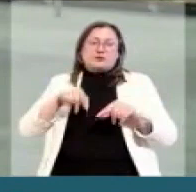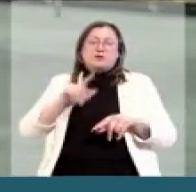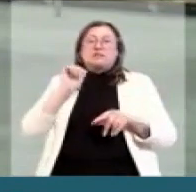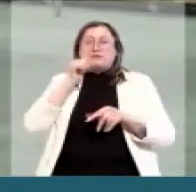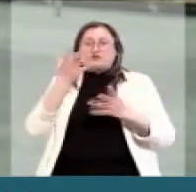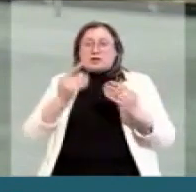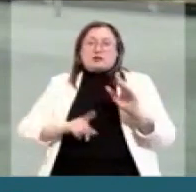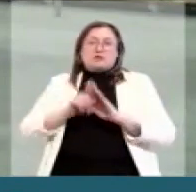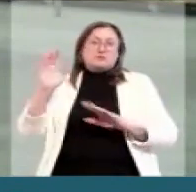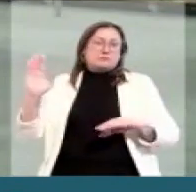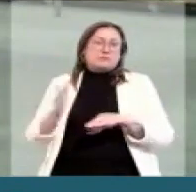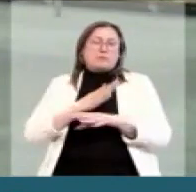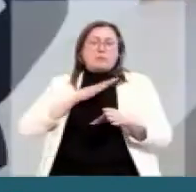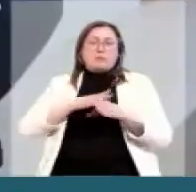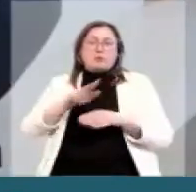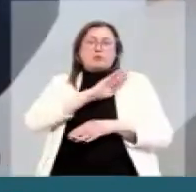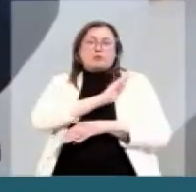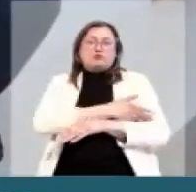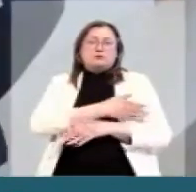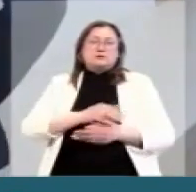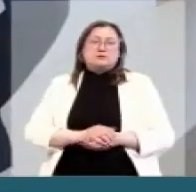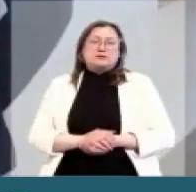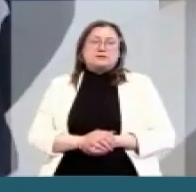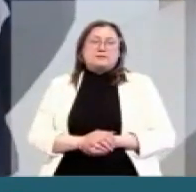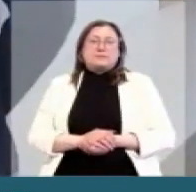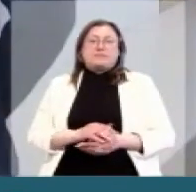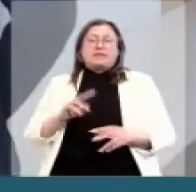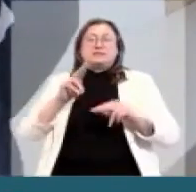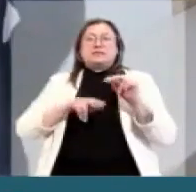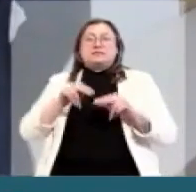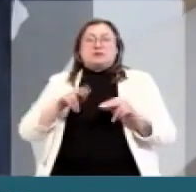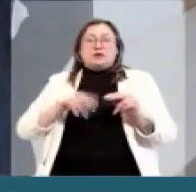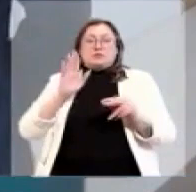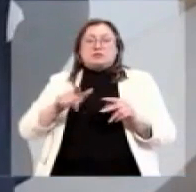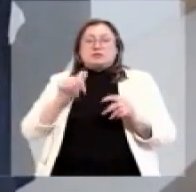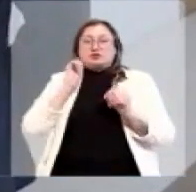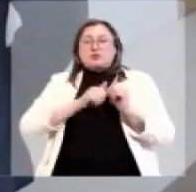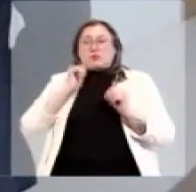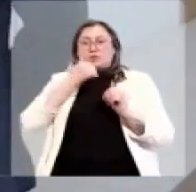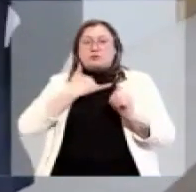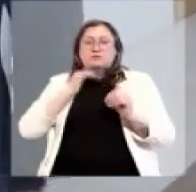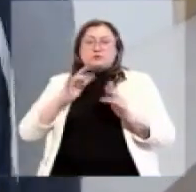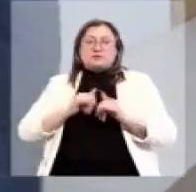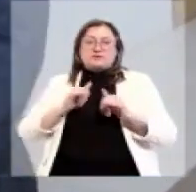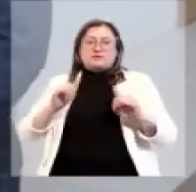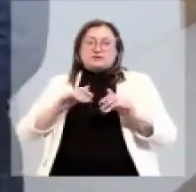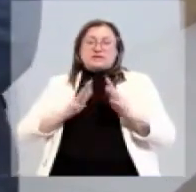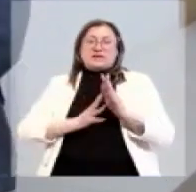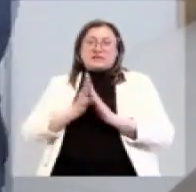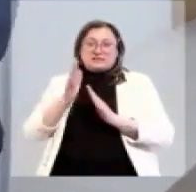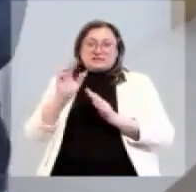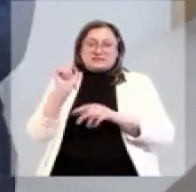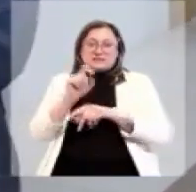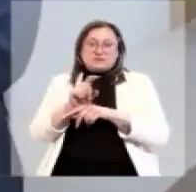выйдет на полную производственную мощность. Объемы строительства будут ежегодно расти. Если по